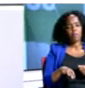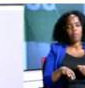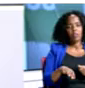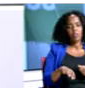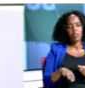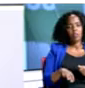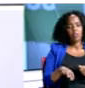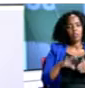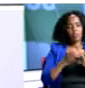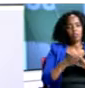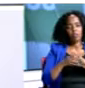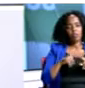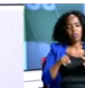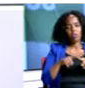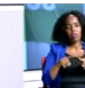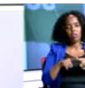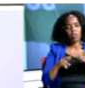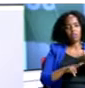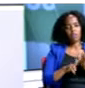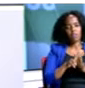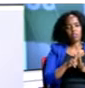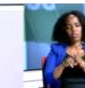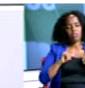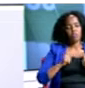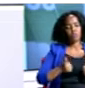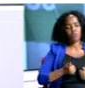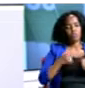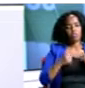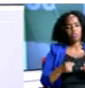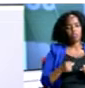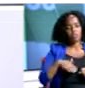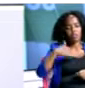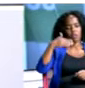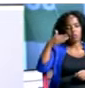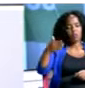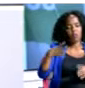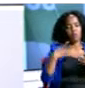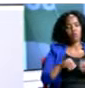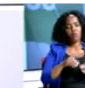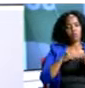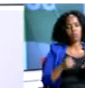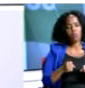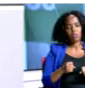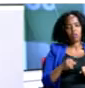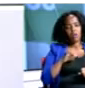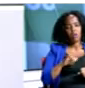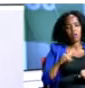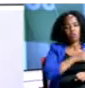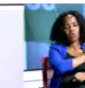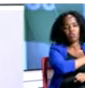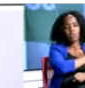Jika kograwan bergerak, virus ini pun jatuh ni denda. Sembuh demo baru ni denda. Fakihnya akan